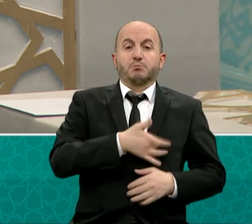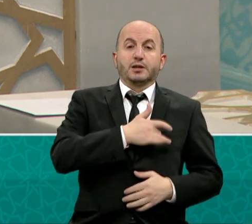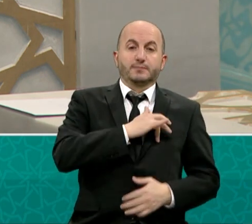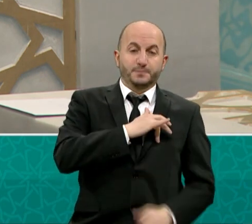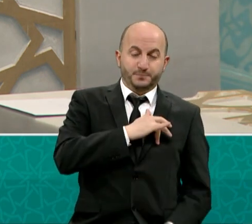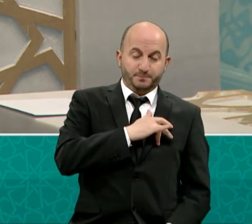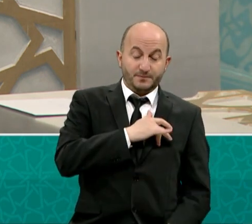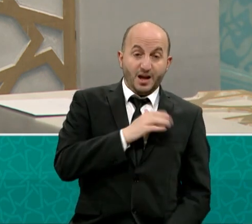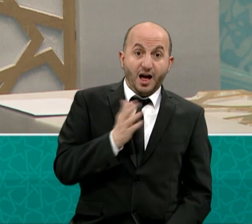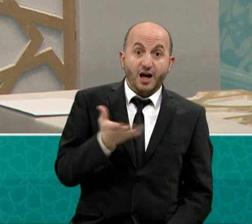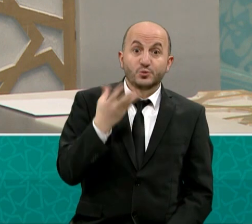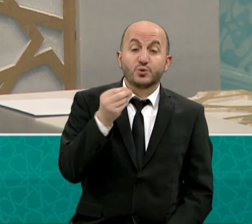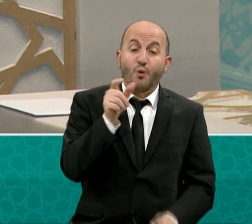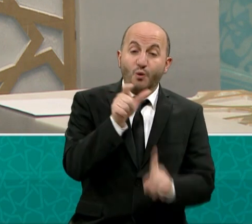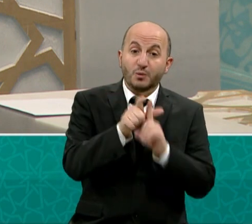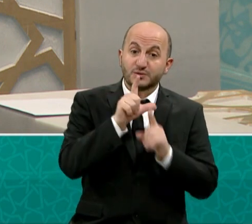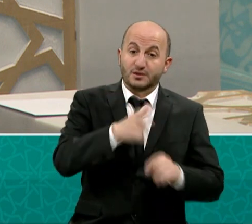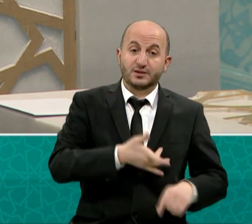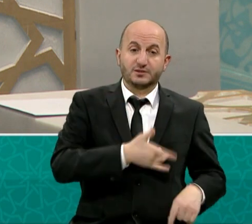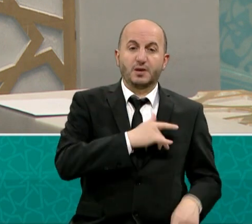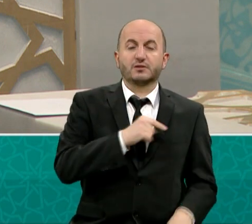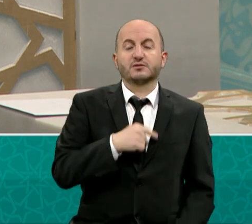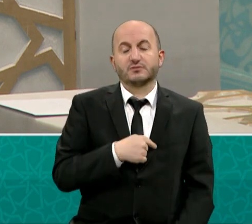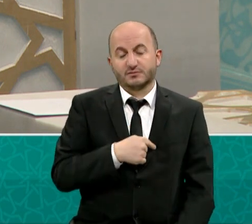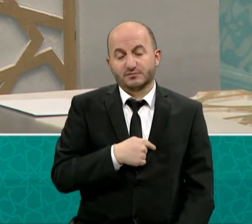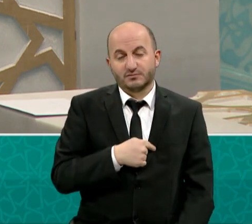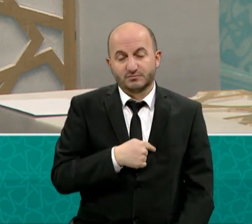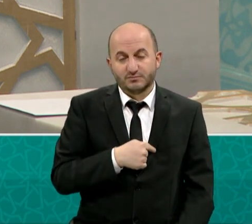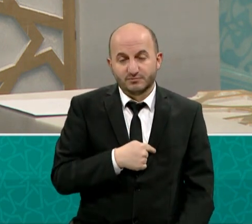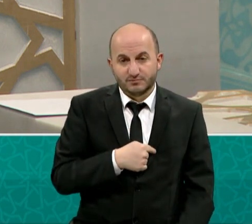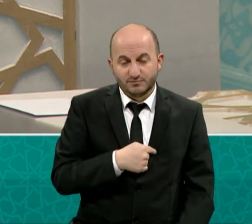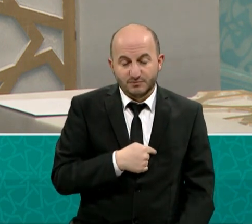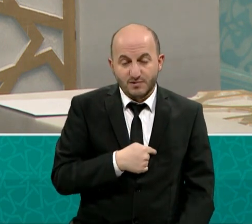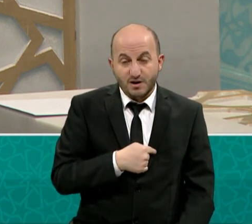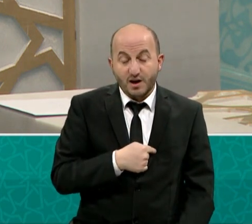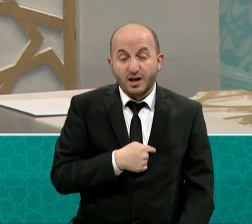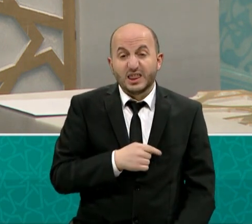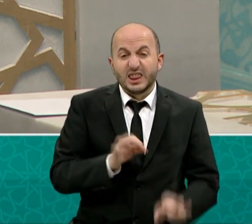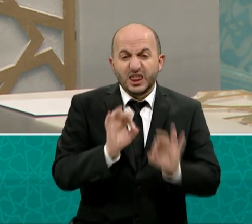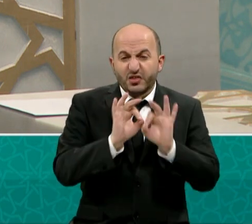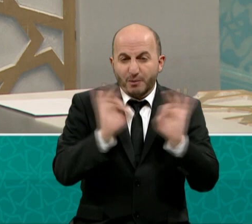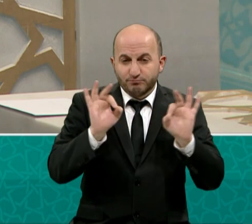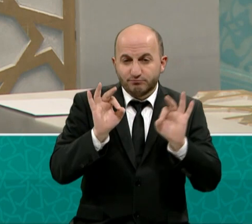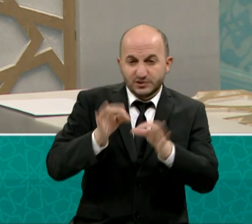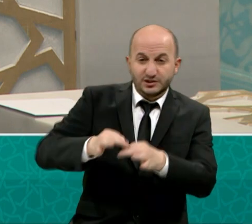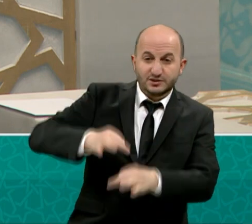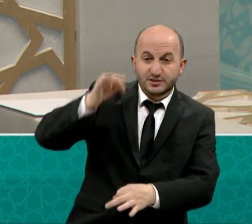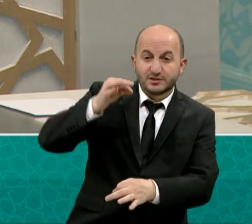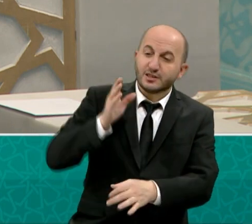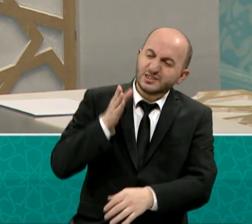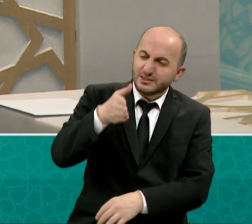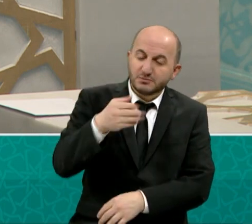En çok korumamız gereken imanımızdır. Bir kamil bir insana biri gitmiş demiş